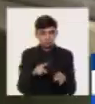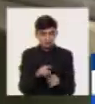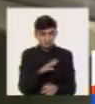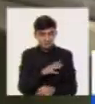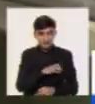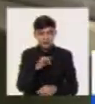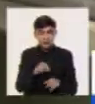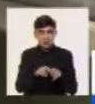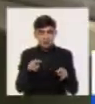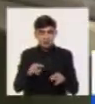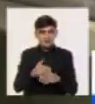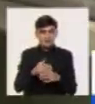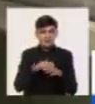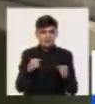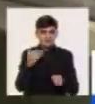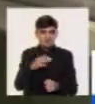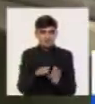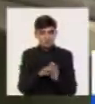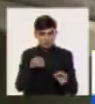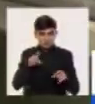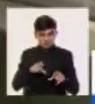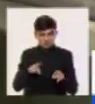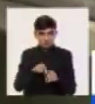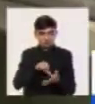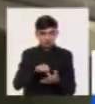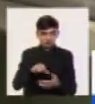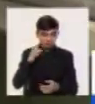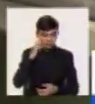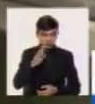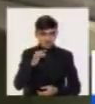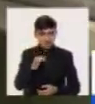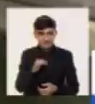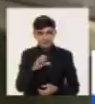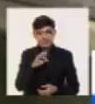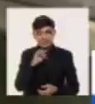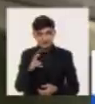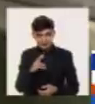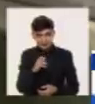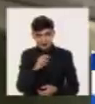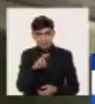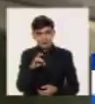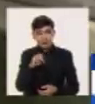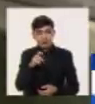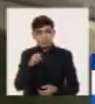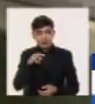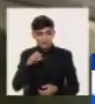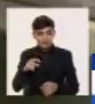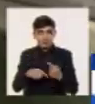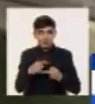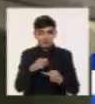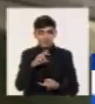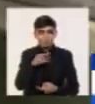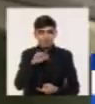әдеттегідей билік партиясынан сайланатын депутаттар басым болар анық. Ал саясаткер Серік Абдрахманов мәжілістің келесі спикері